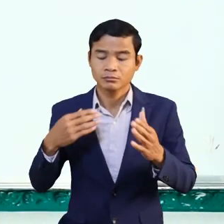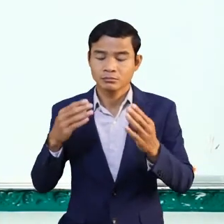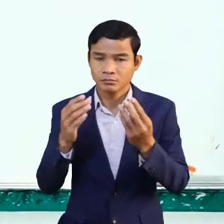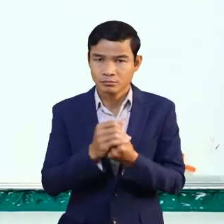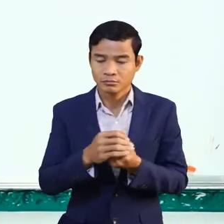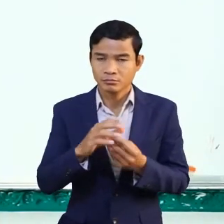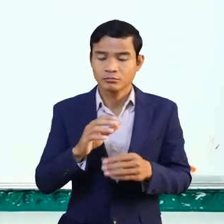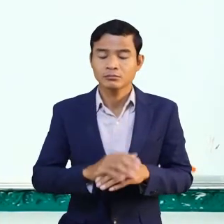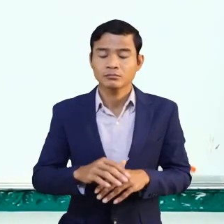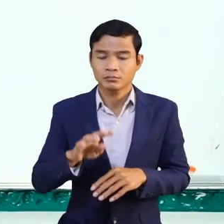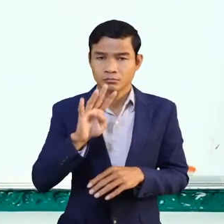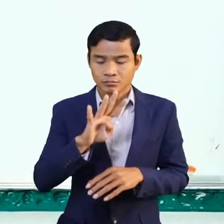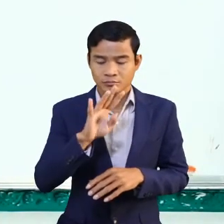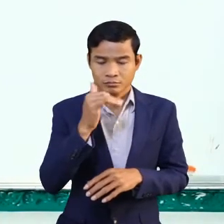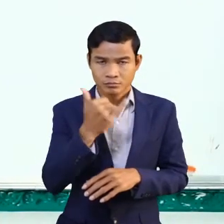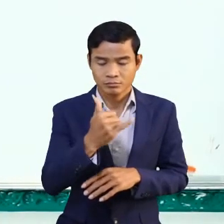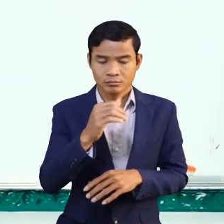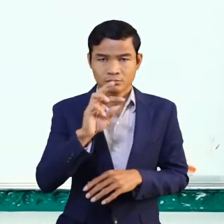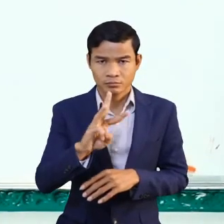ននេះកូនណាចា